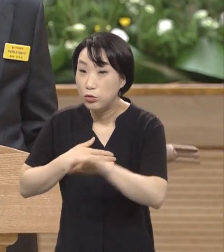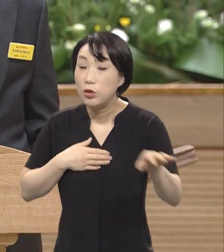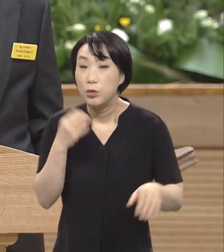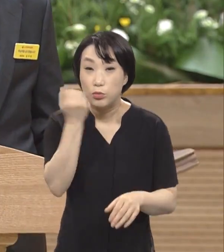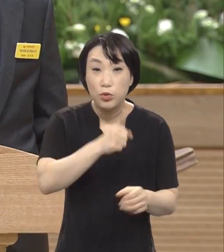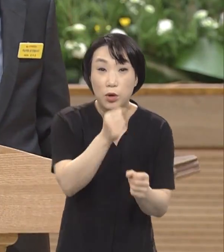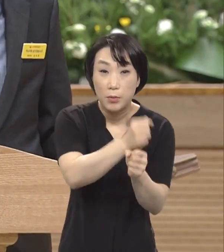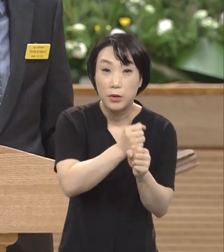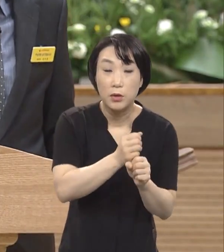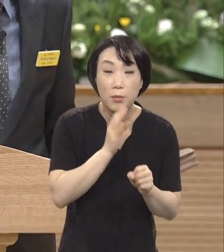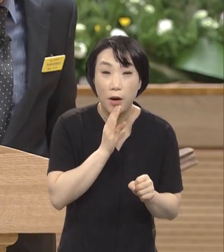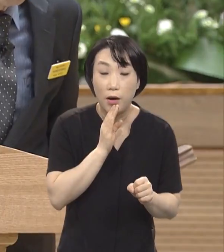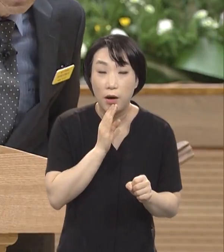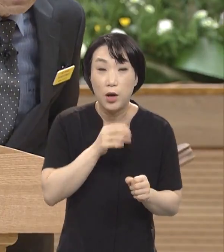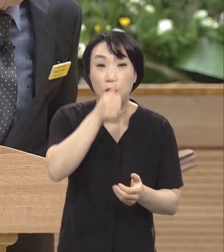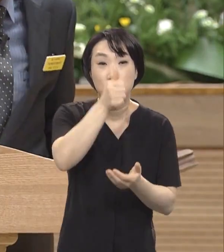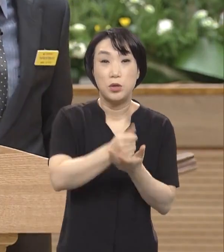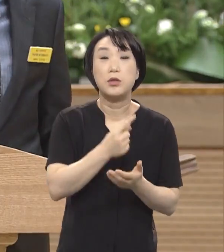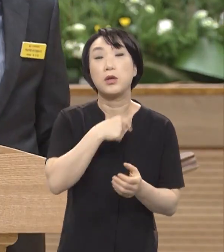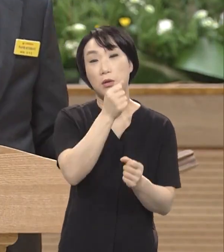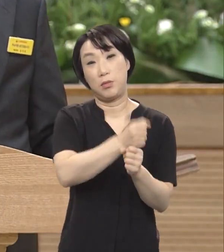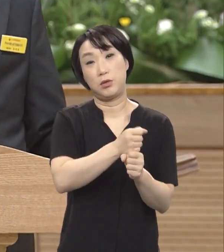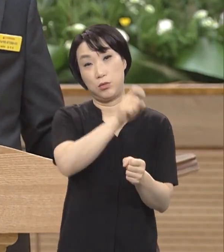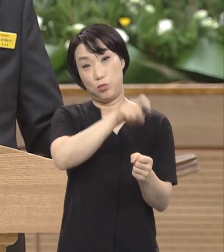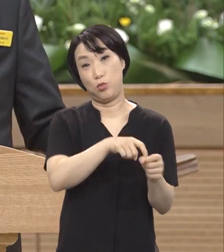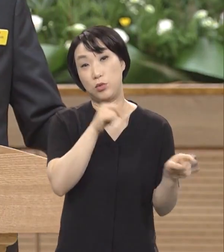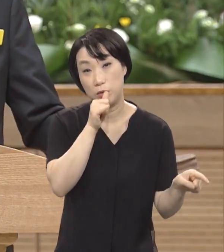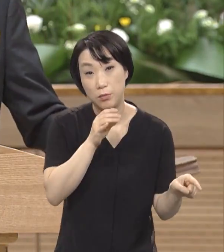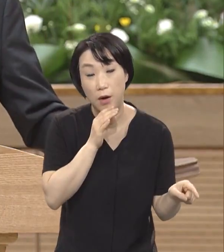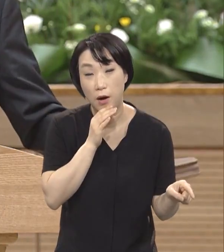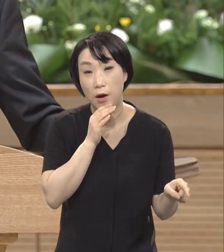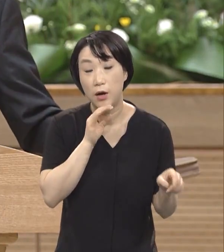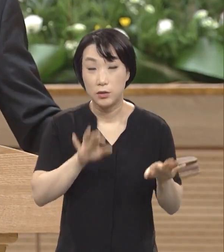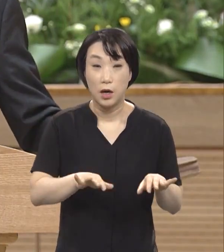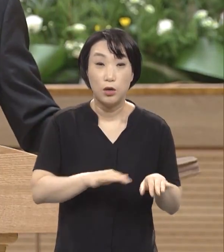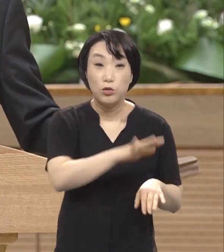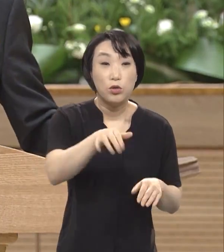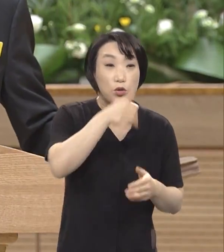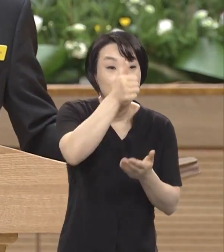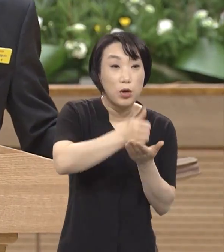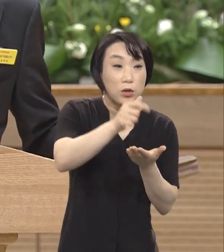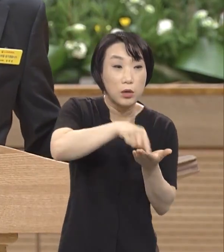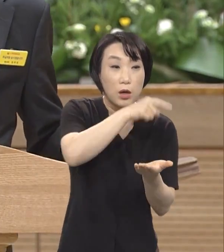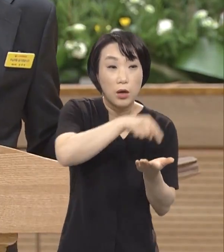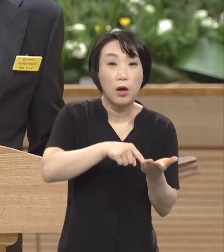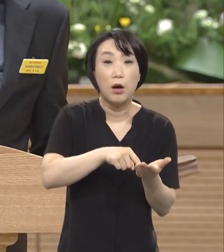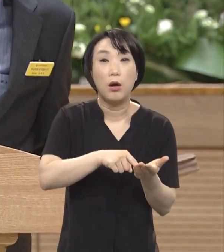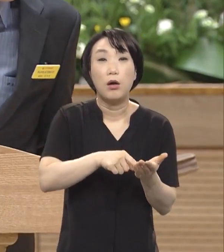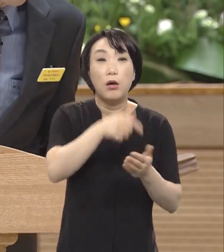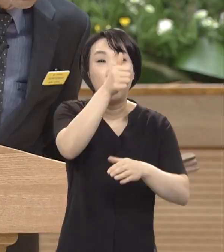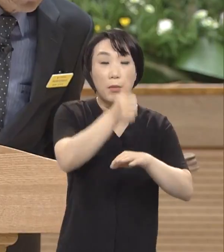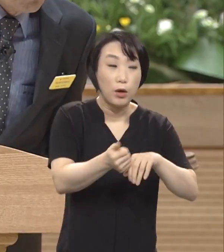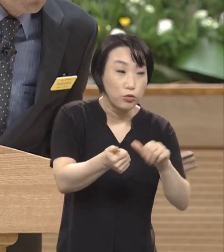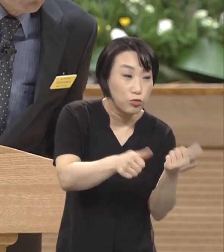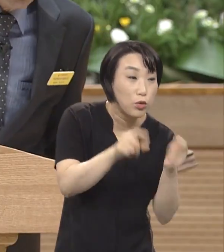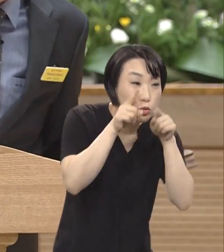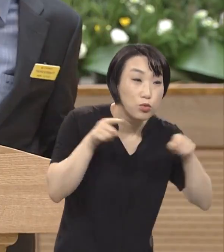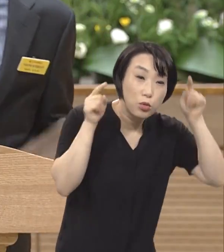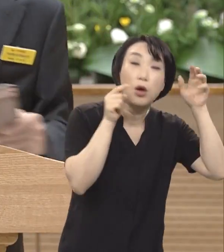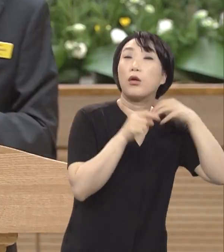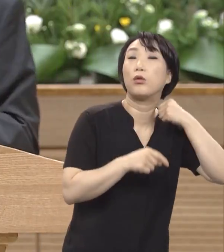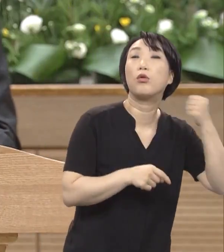불순종하게 만들어서 죄를 짓게 만들고 그 죄값으로 죽여 지옥 보내겠다는